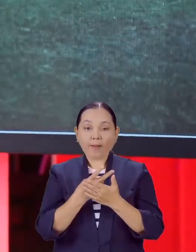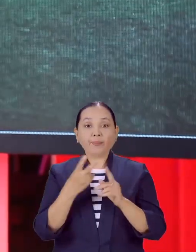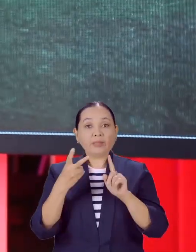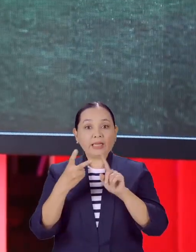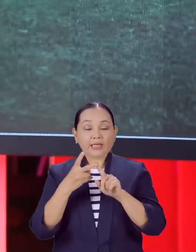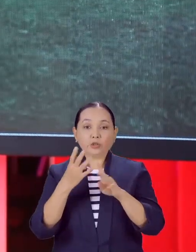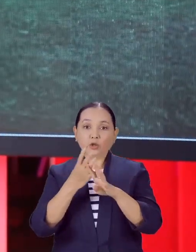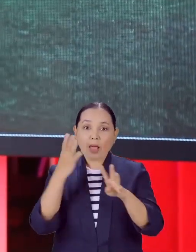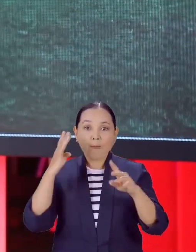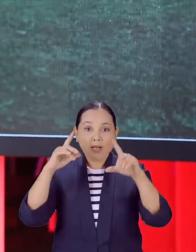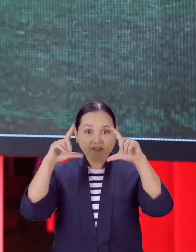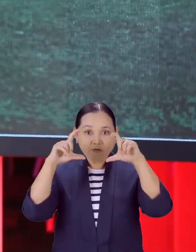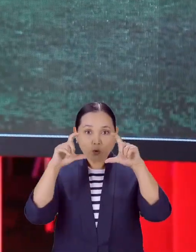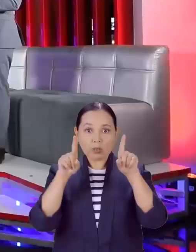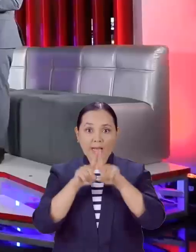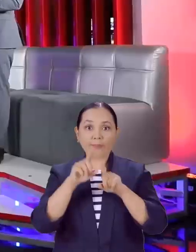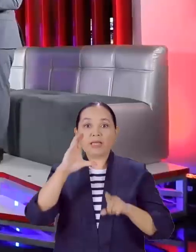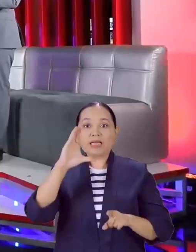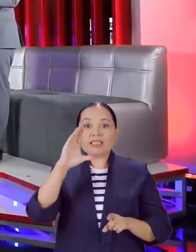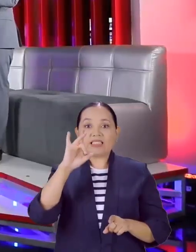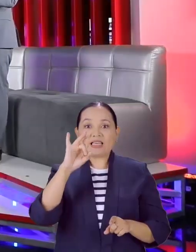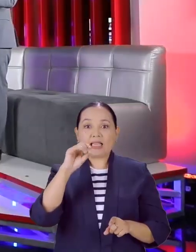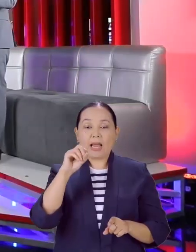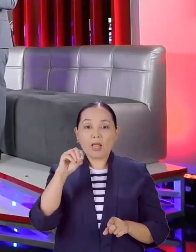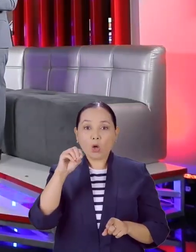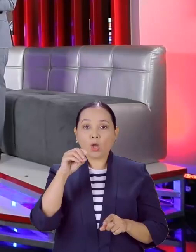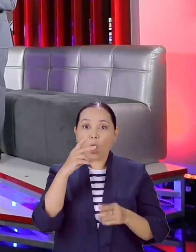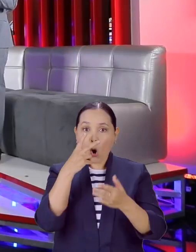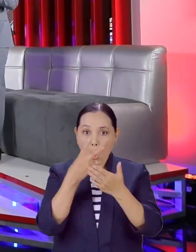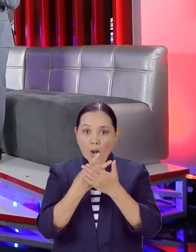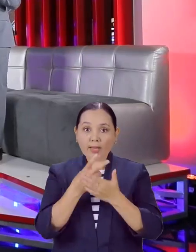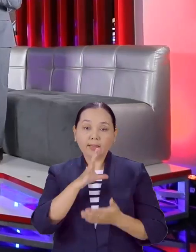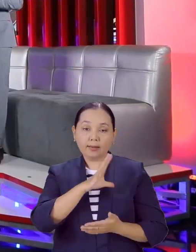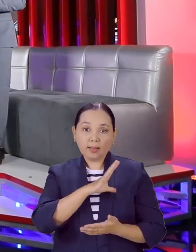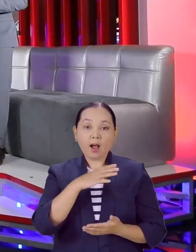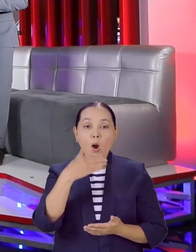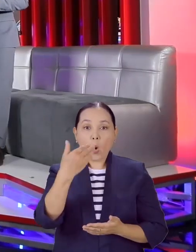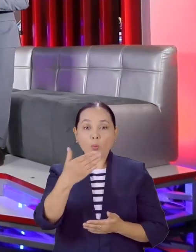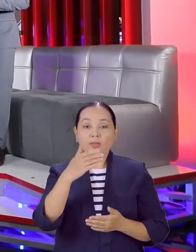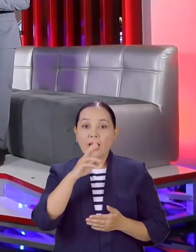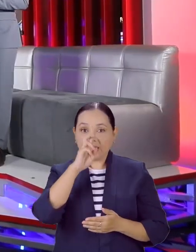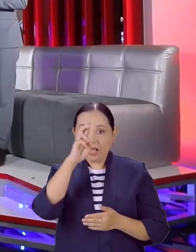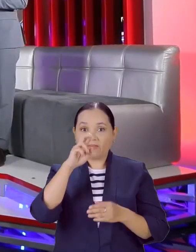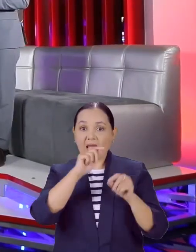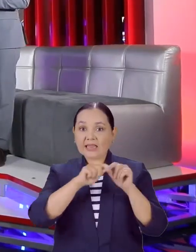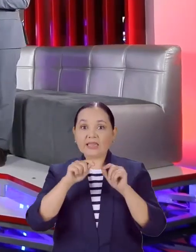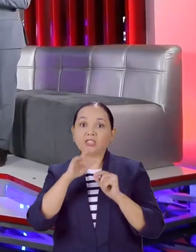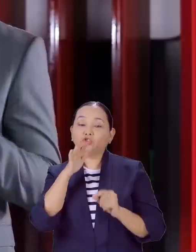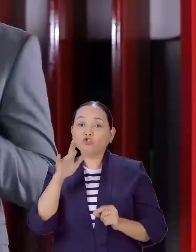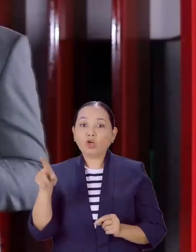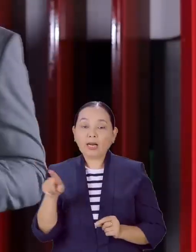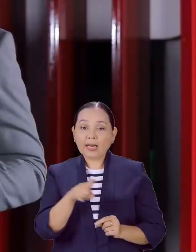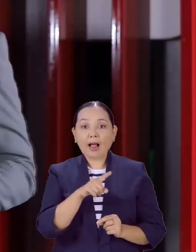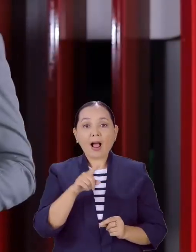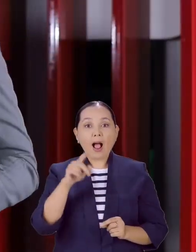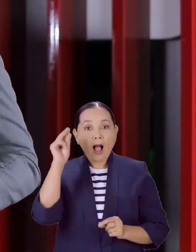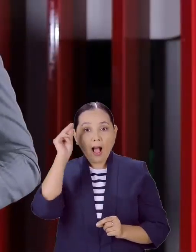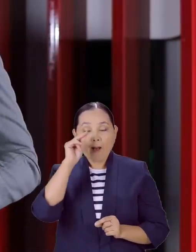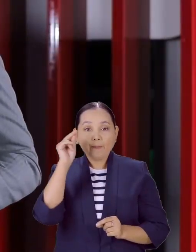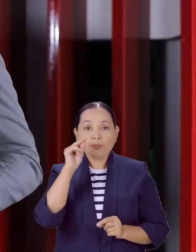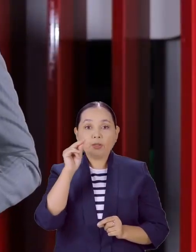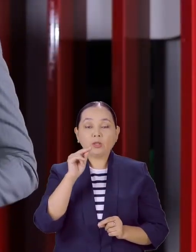Ikkinchi navbatdagi fotosurat ham Sirdaryodan olingan. Albatta, unda esa, demakki, davlat test imtihonlari jarayonlarida